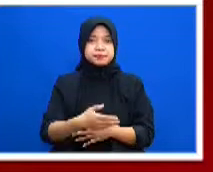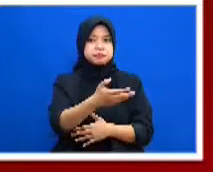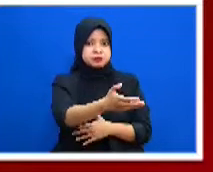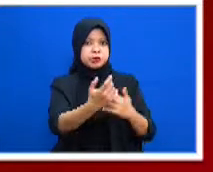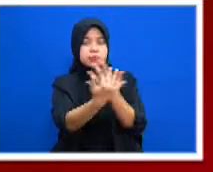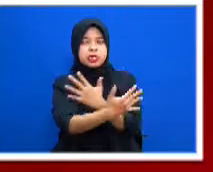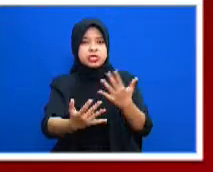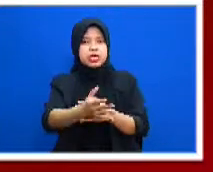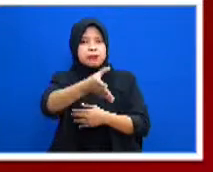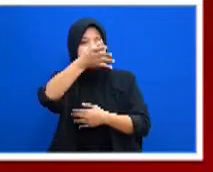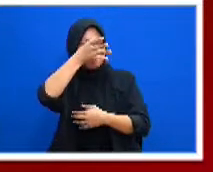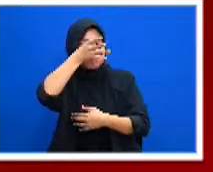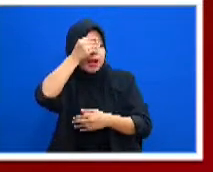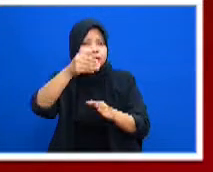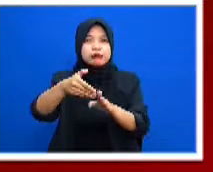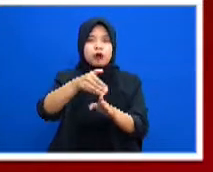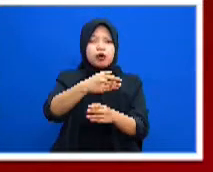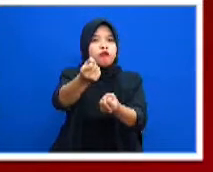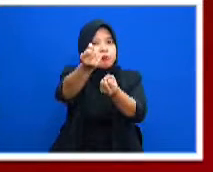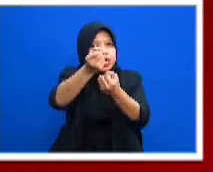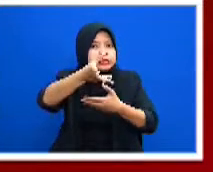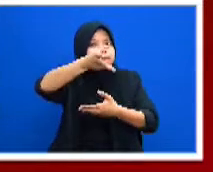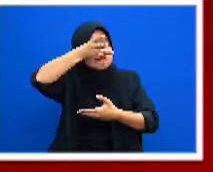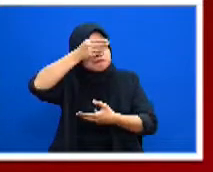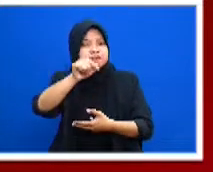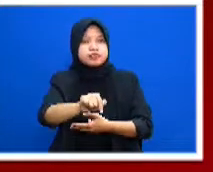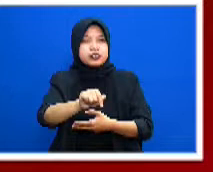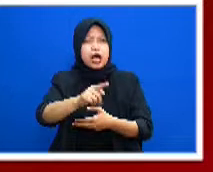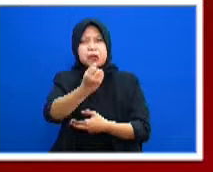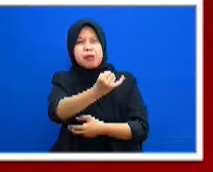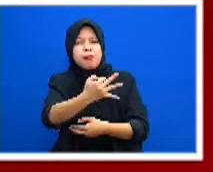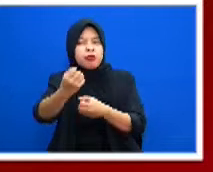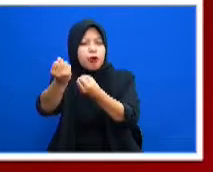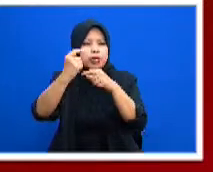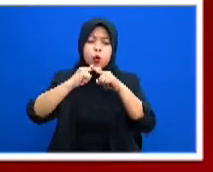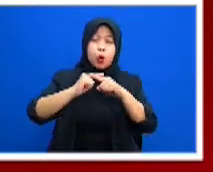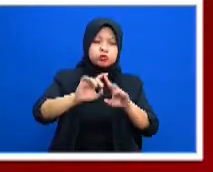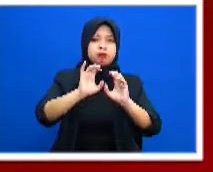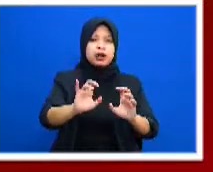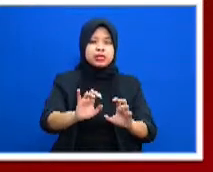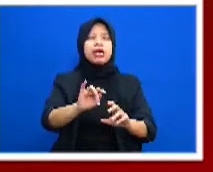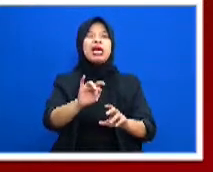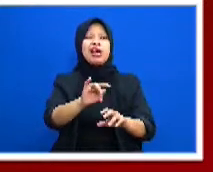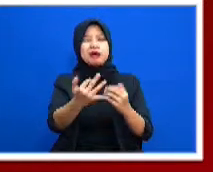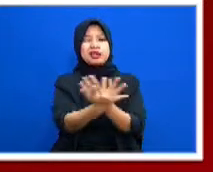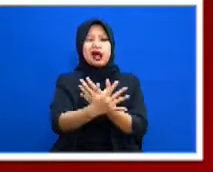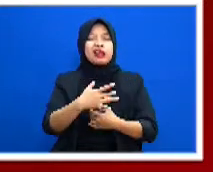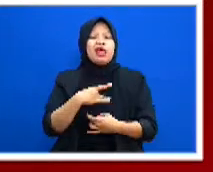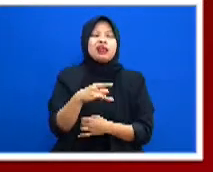informasi, terutama karena lebih awal informasi hoaxnya yang lebih banyak, animonya memang agak rendah,